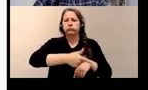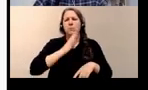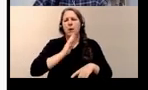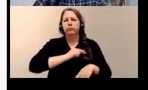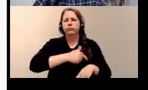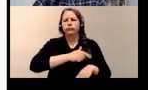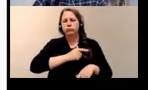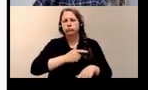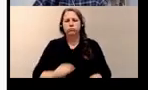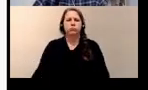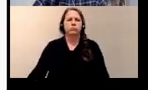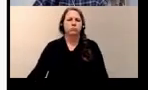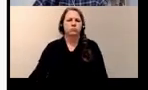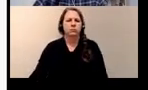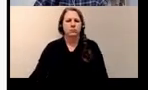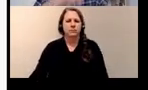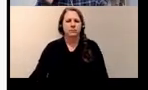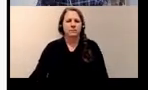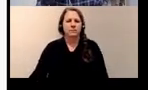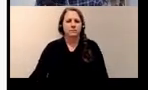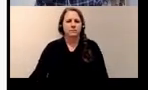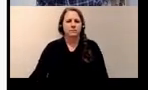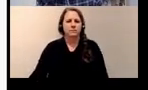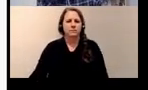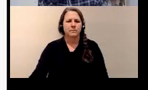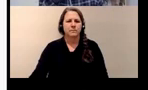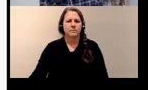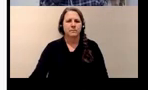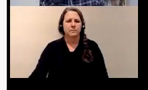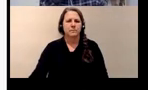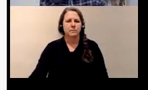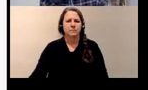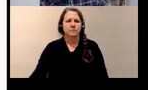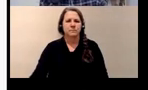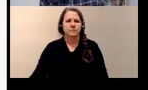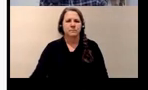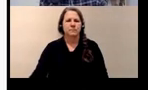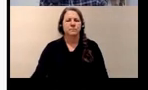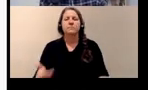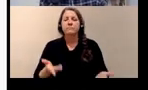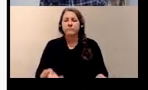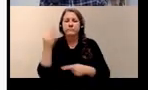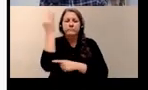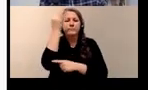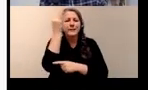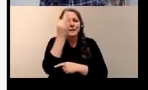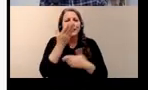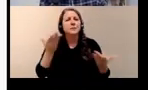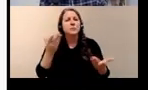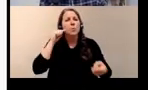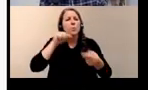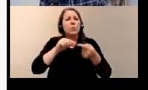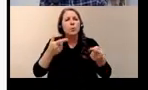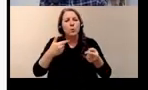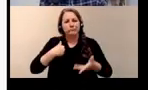Donc, l'objectif hein, de cette présentation, c'est d'abord sur la base, enfin, de vous présenter l'enquête